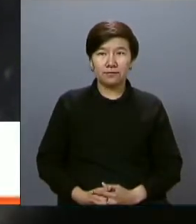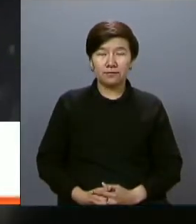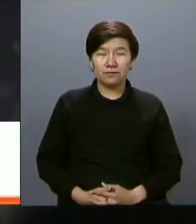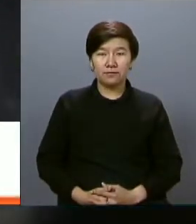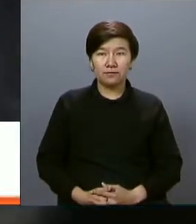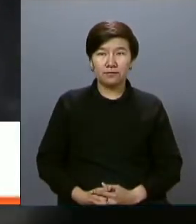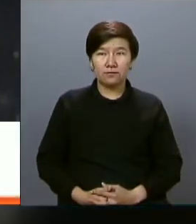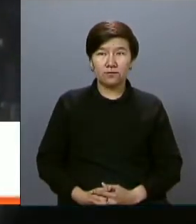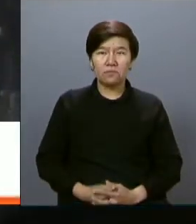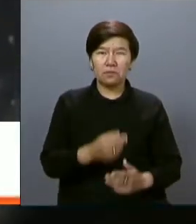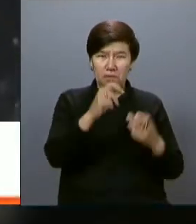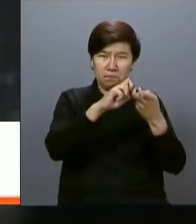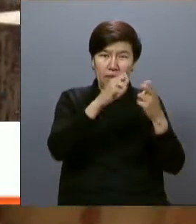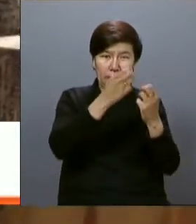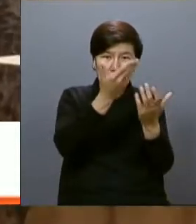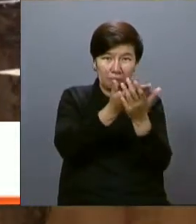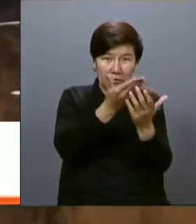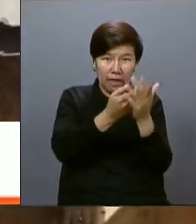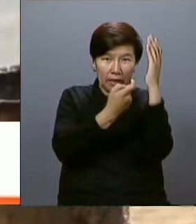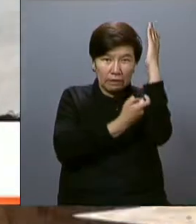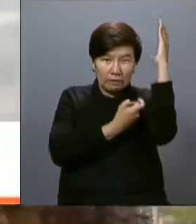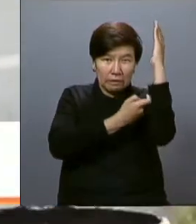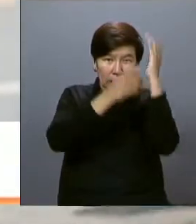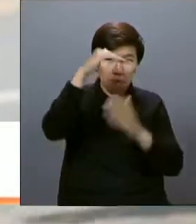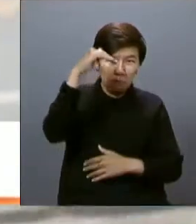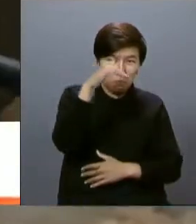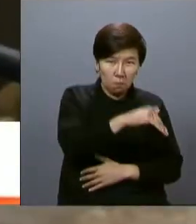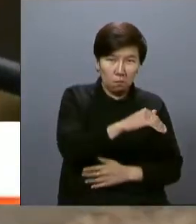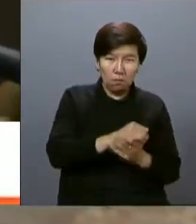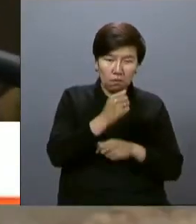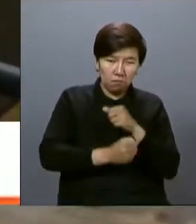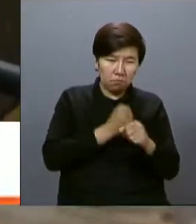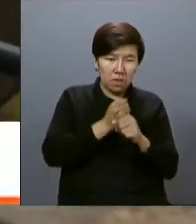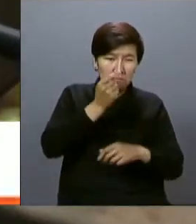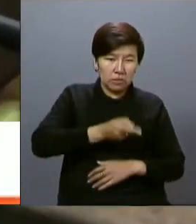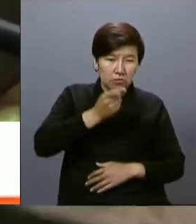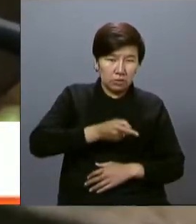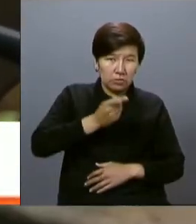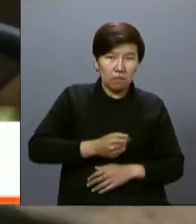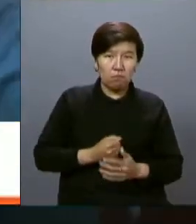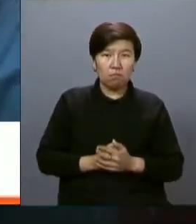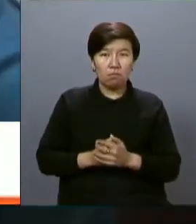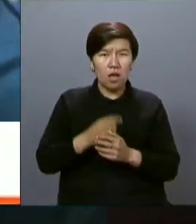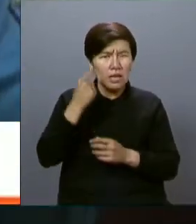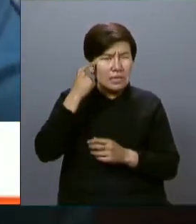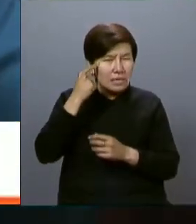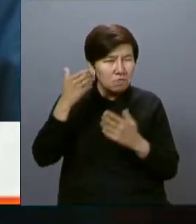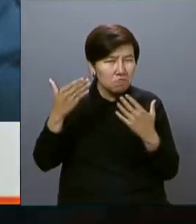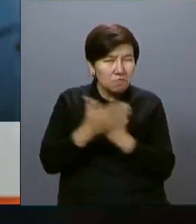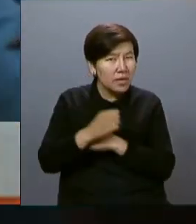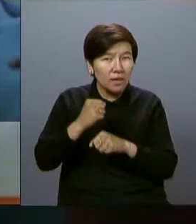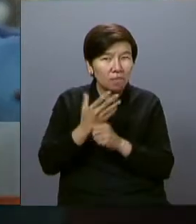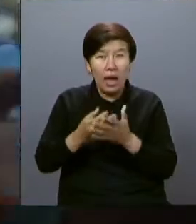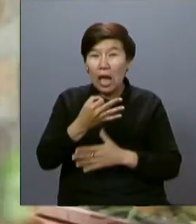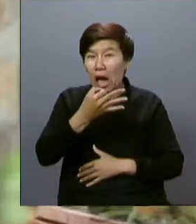หลังเกิดปัญหาราคายางพาราตกต่ำซึ่งเกิดขึ้นเป็นประจำทุกปีการทำกรงนกจำหน่ายจึงกลายเป็นอาชีพเสริม